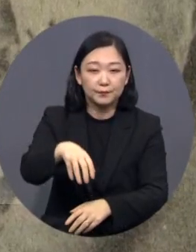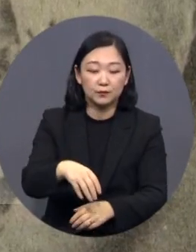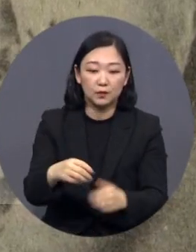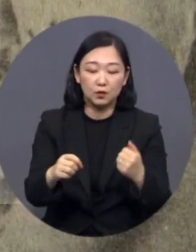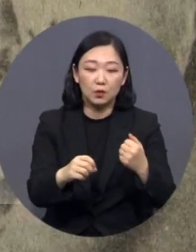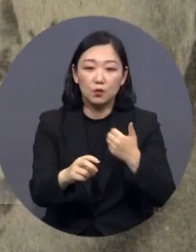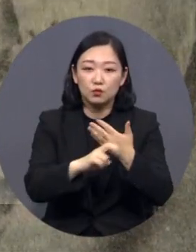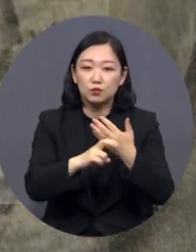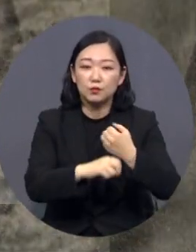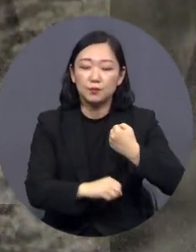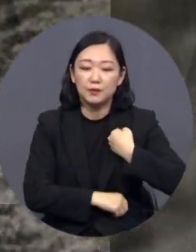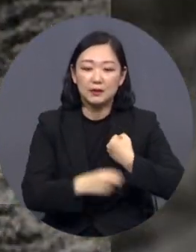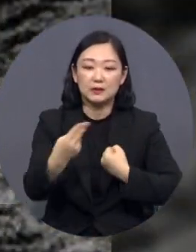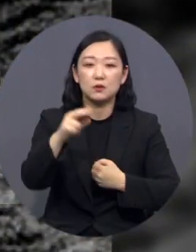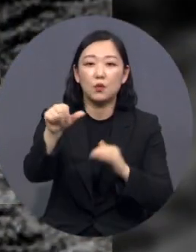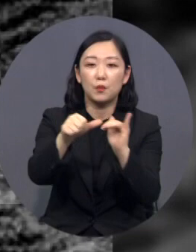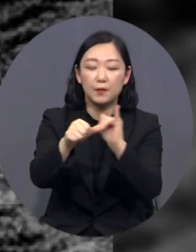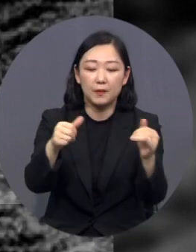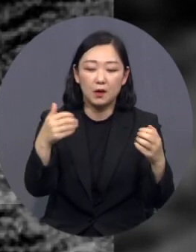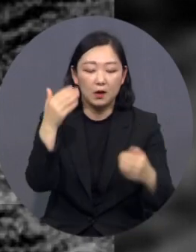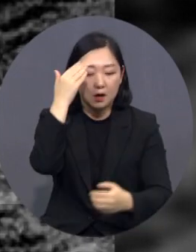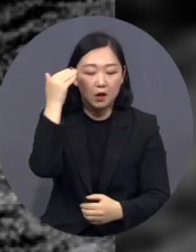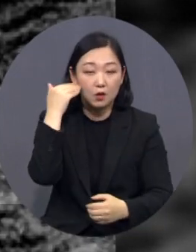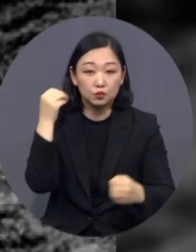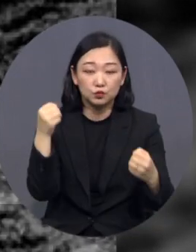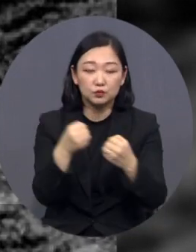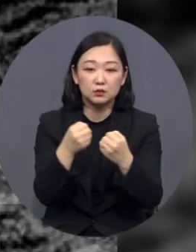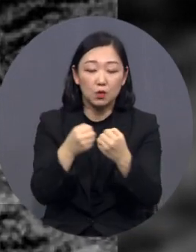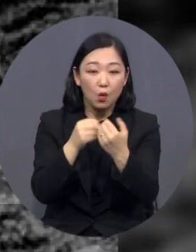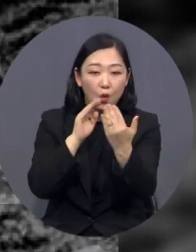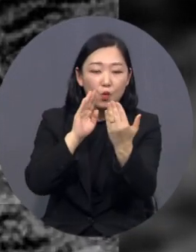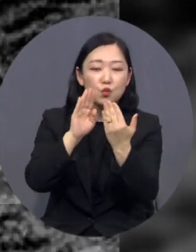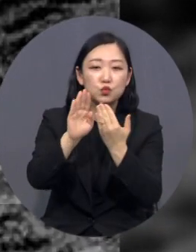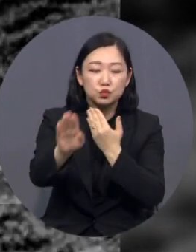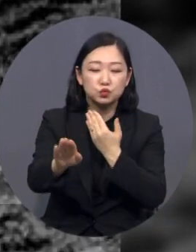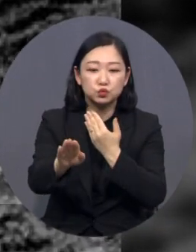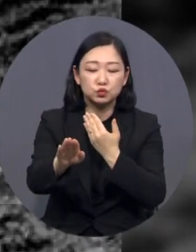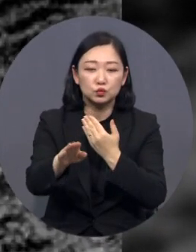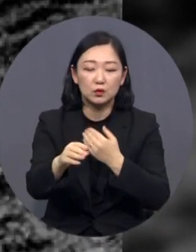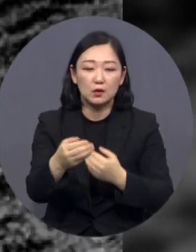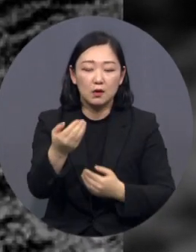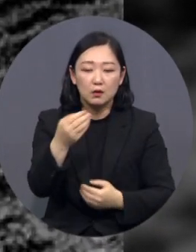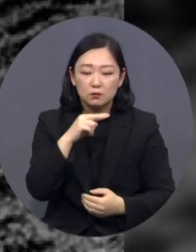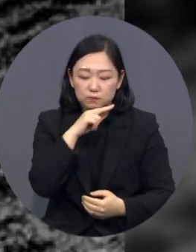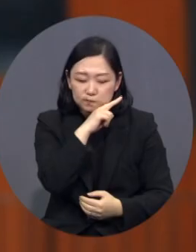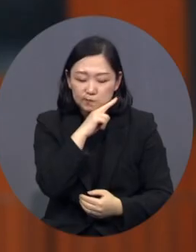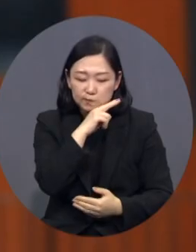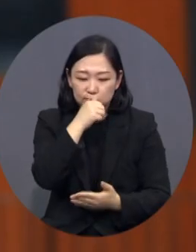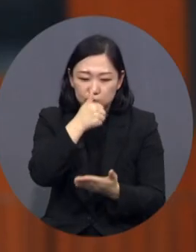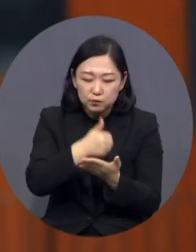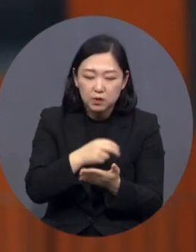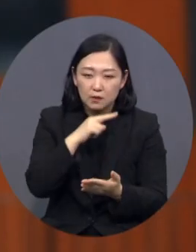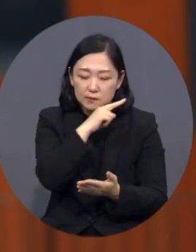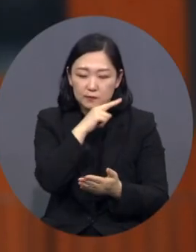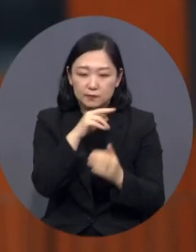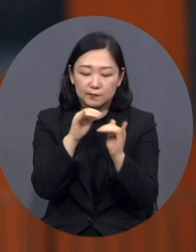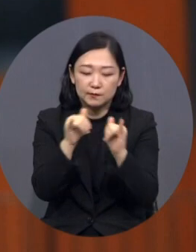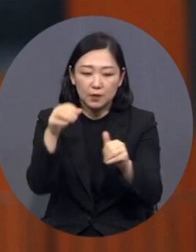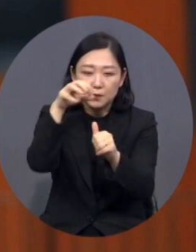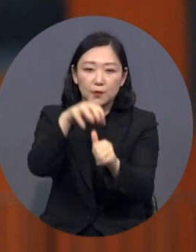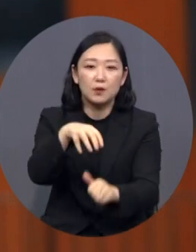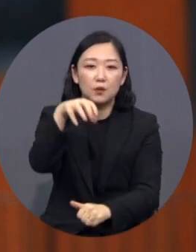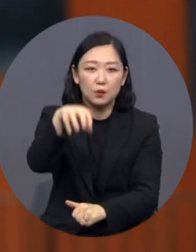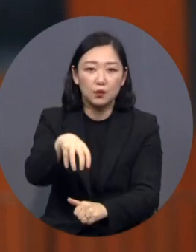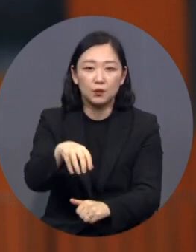2500여 명과 한국 전쟁 이후 예비 검색으로 끌려온 주민들이 감금하는 장소였습니다 사삼의 아픔을 오로시